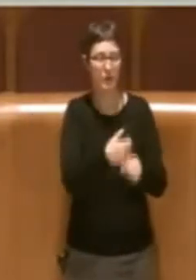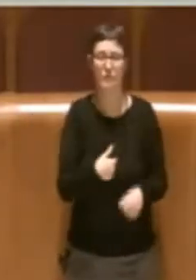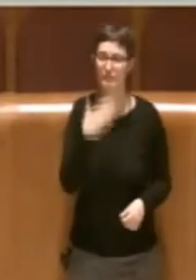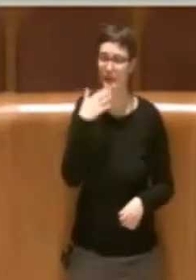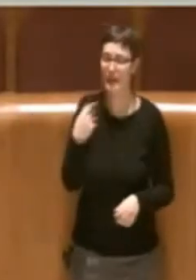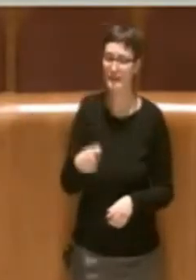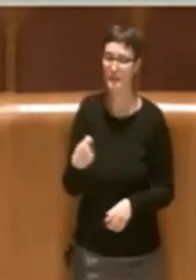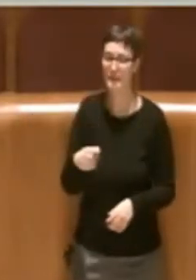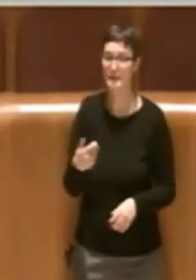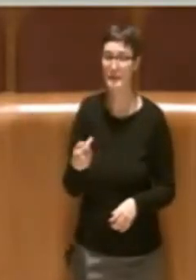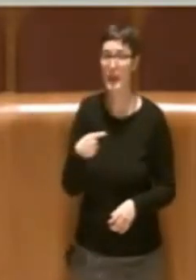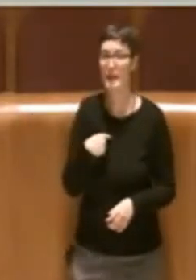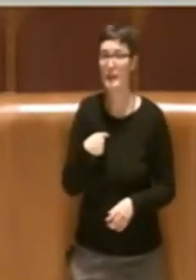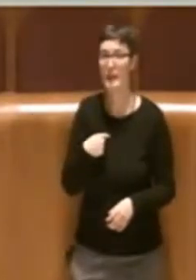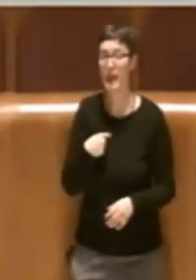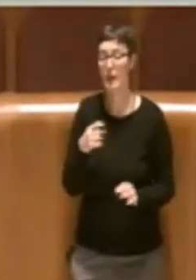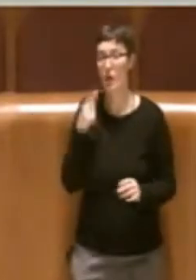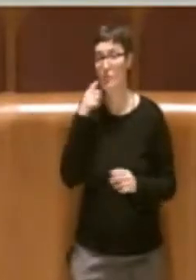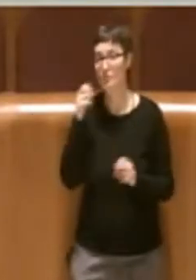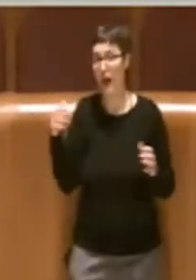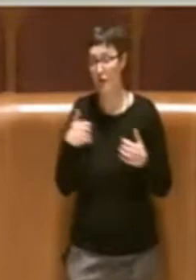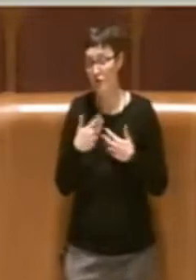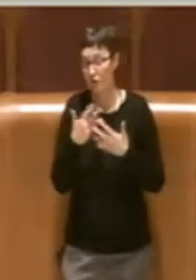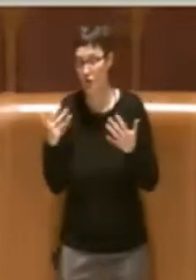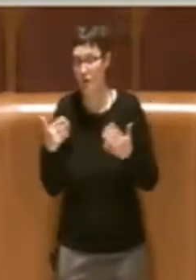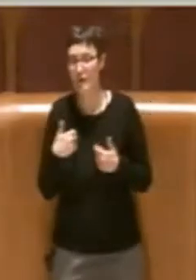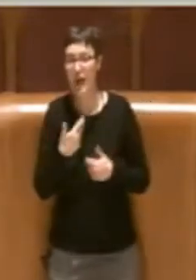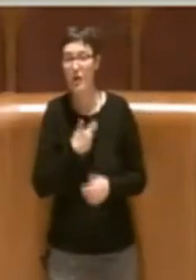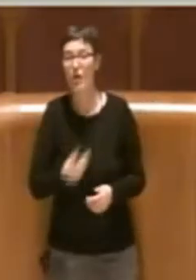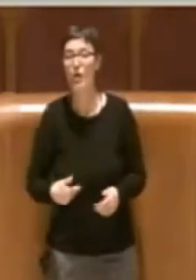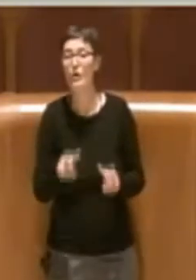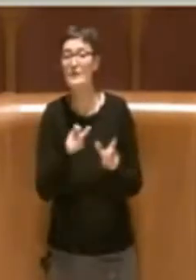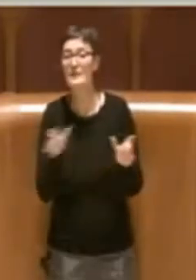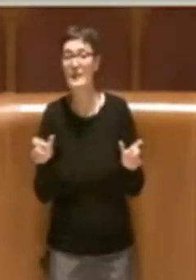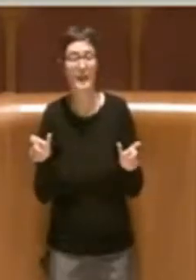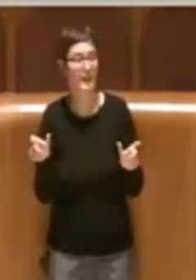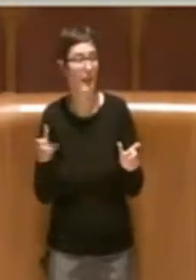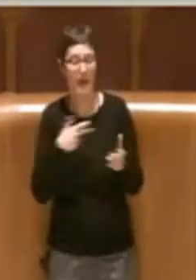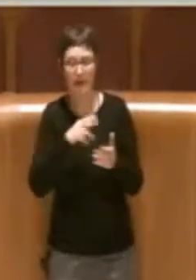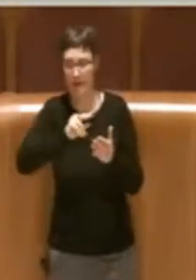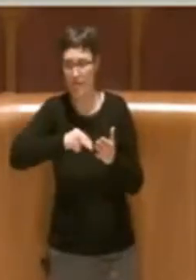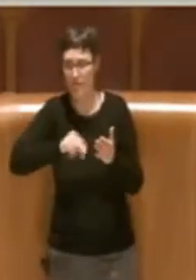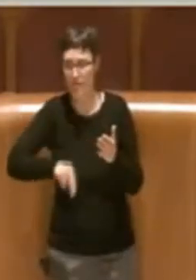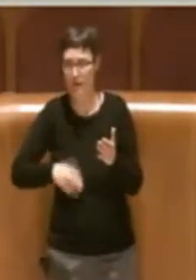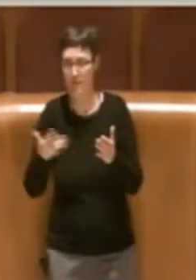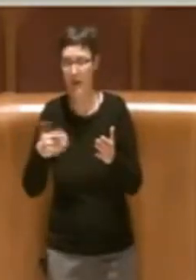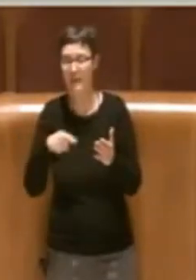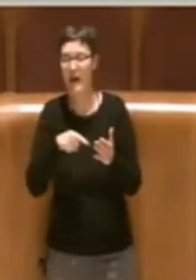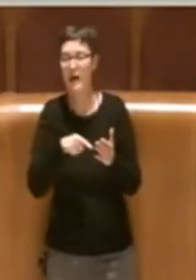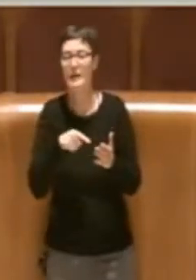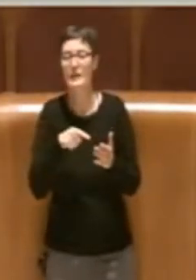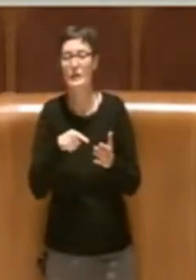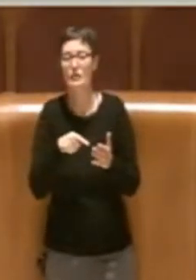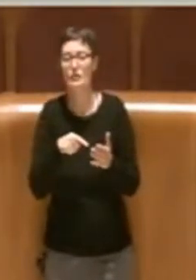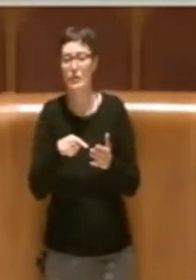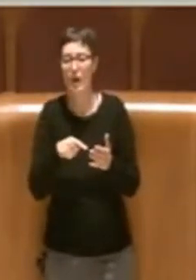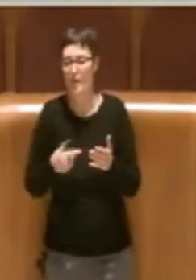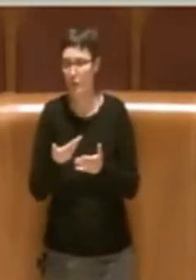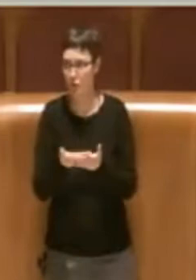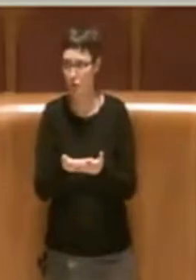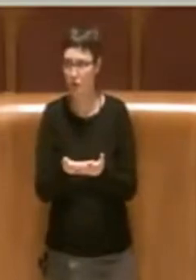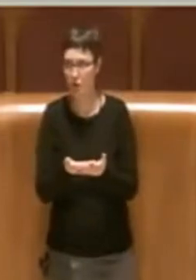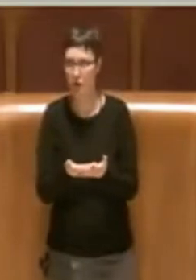Presidente, io immagino ovviamente che i consiglieri che sono firmatari insomma, della